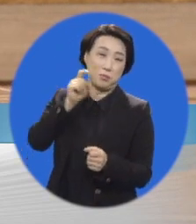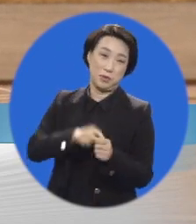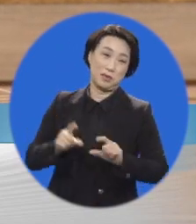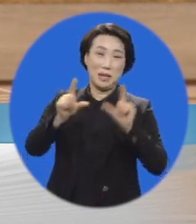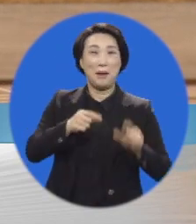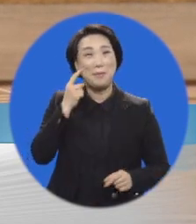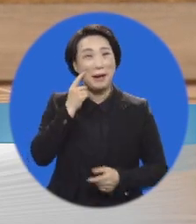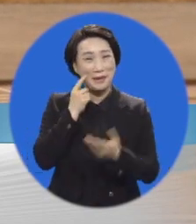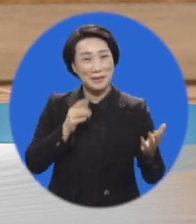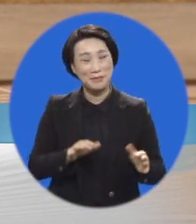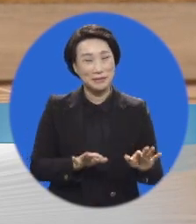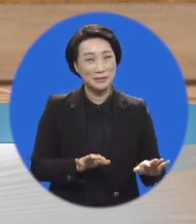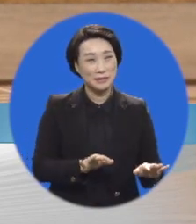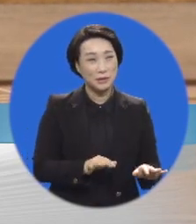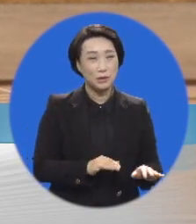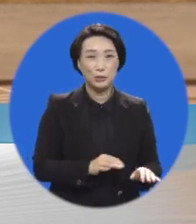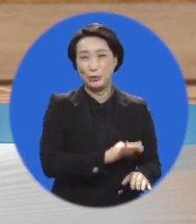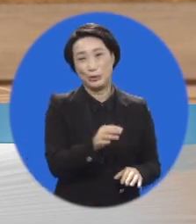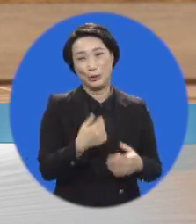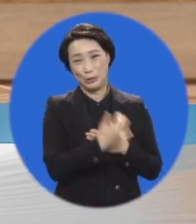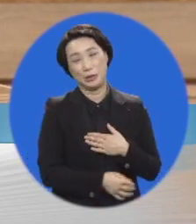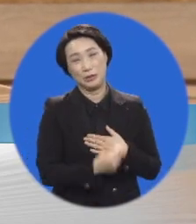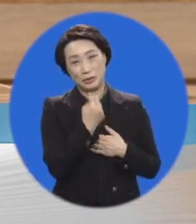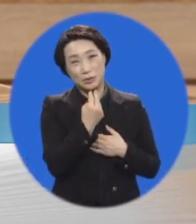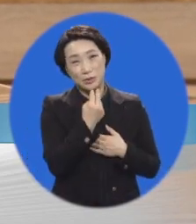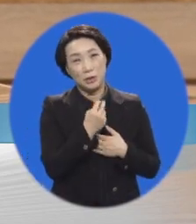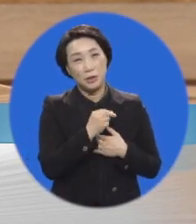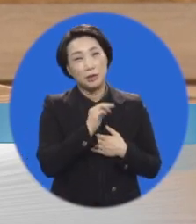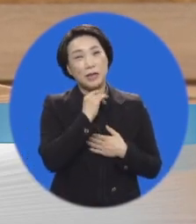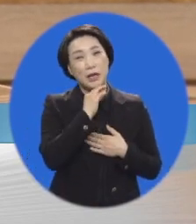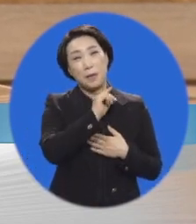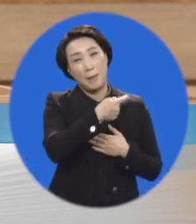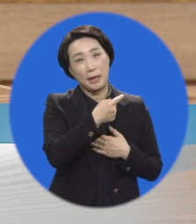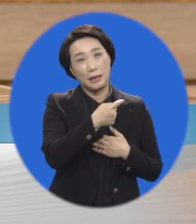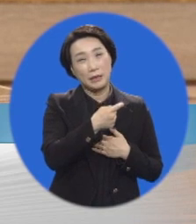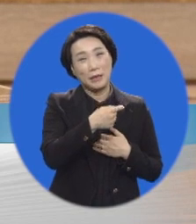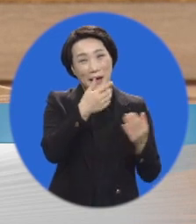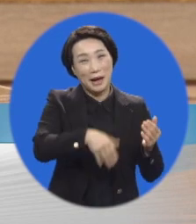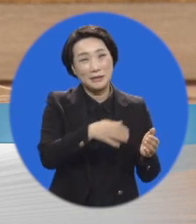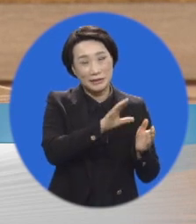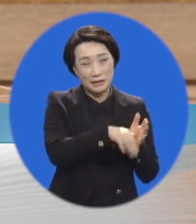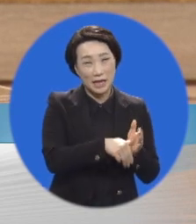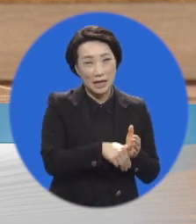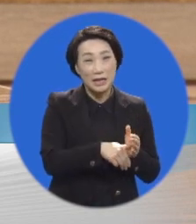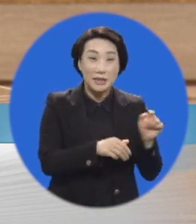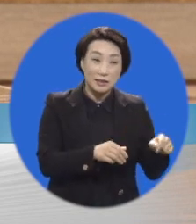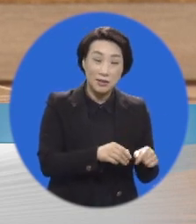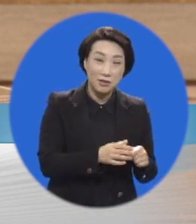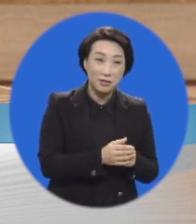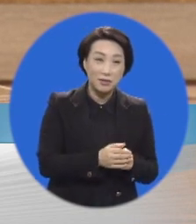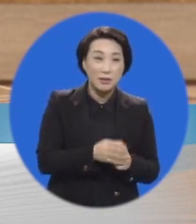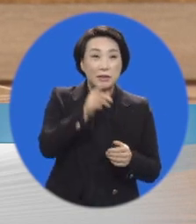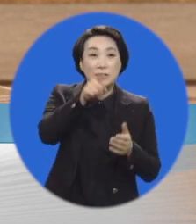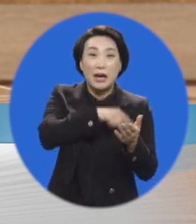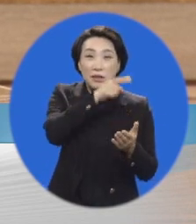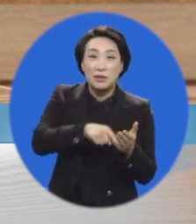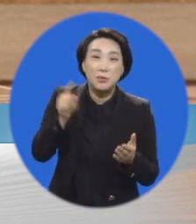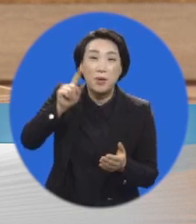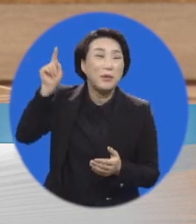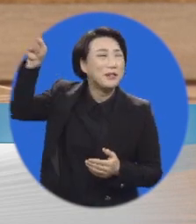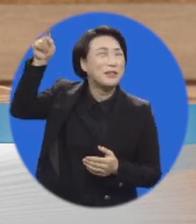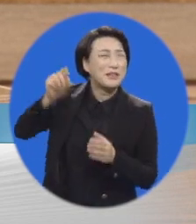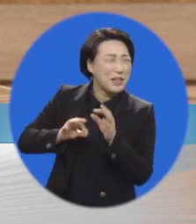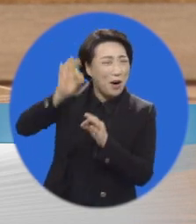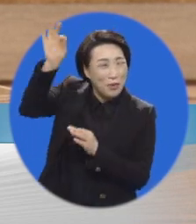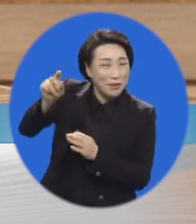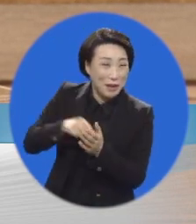땅에서 100년 안에 살던 세월은 영원한 세월로 주실 것이며, 이 땅에서 제가 주님